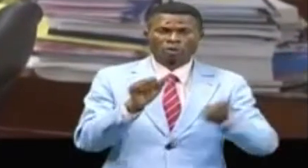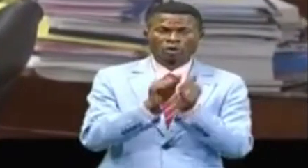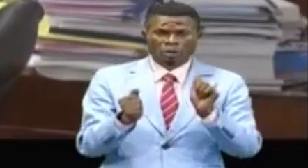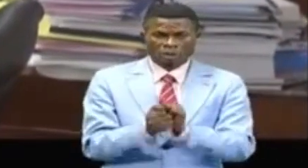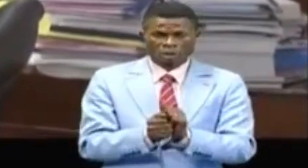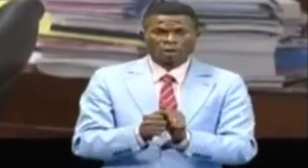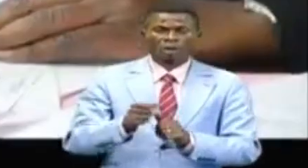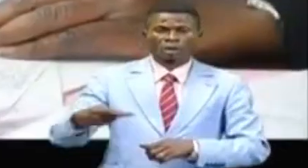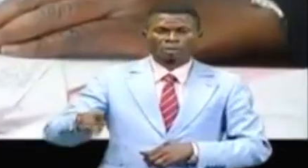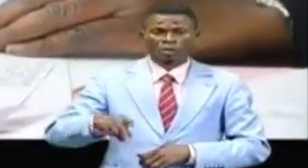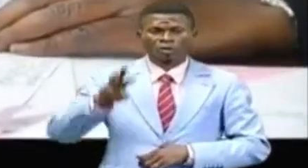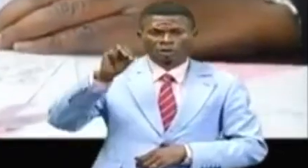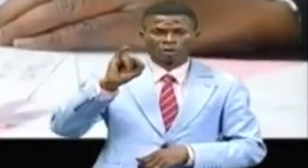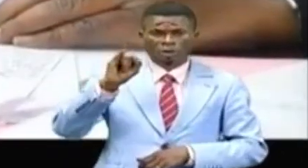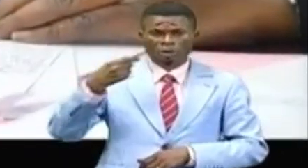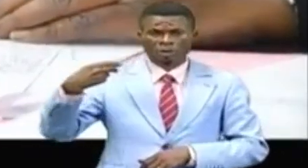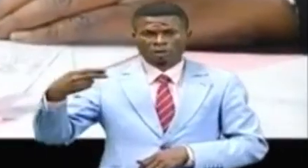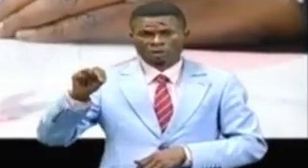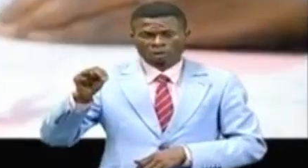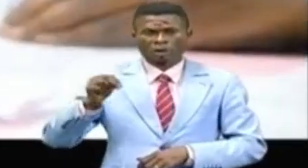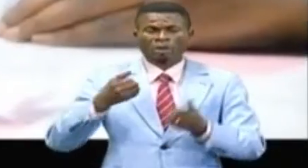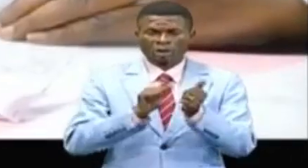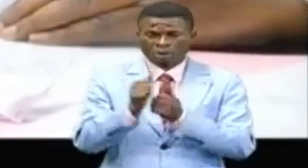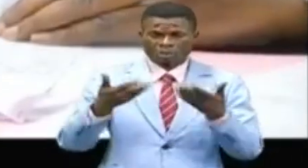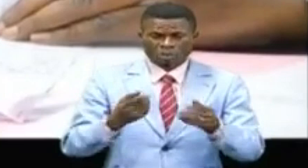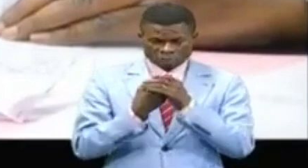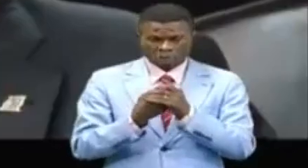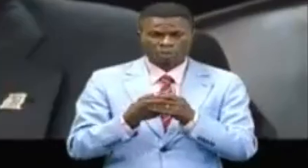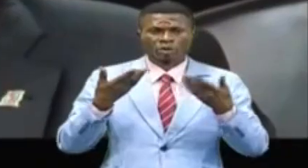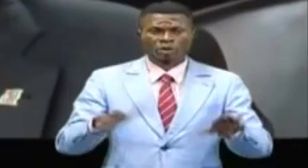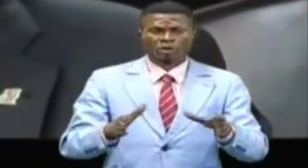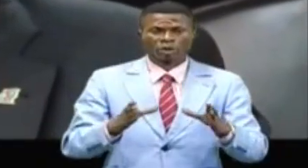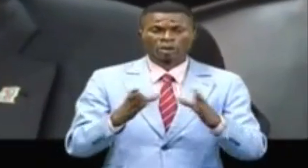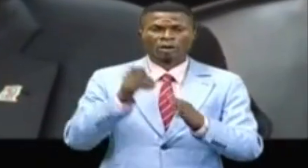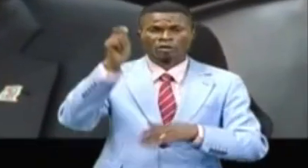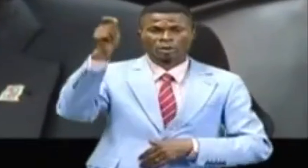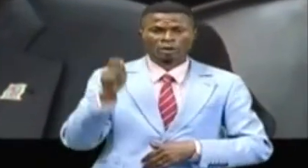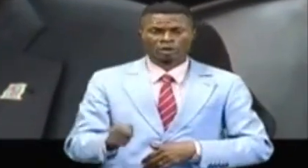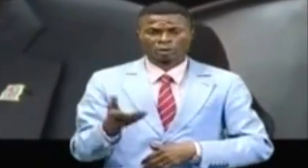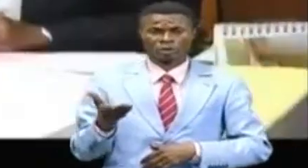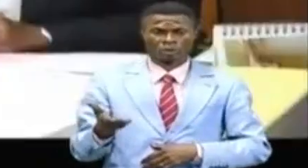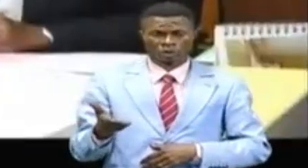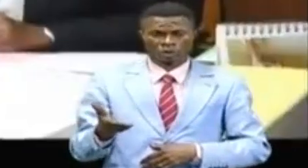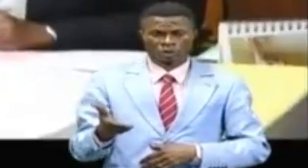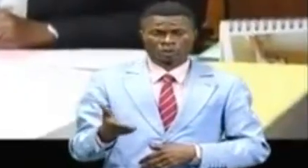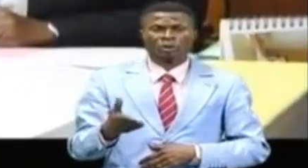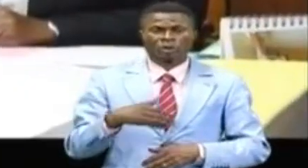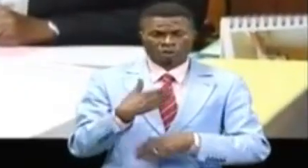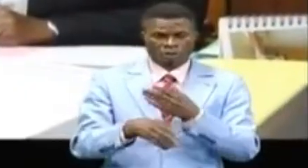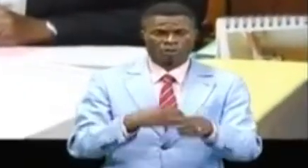dans la province du Maïndombé est en passe d'être maîtrisée par les forces de défense et de sécurité qui y